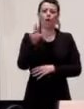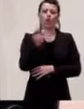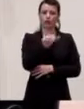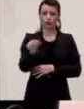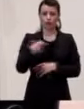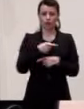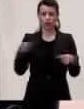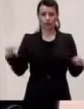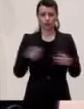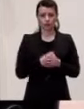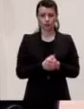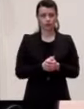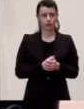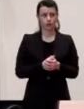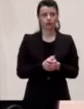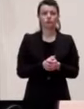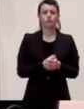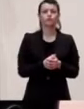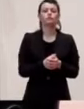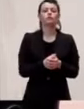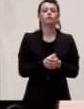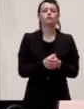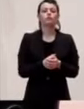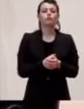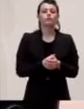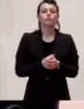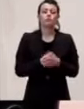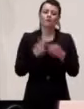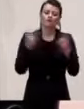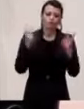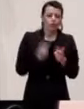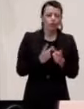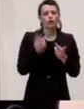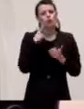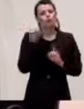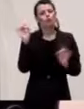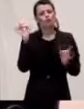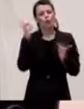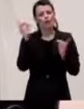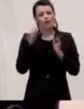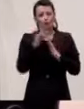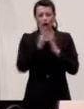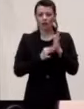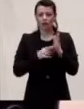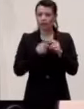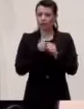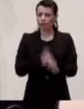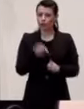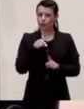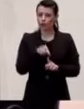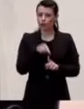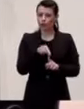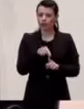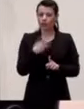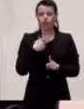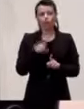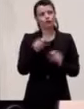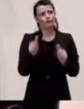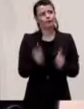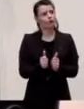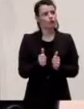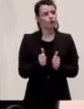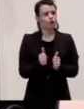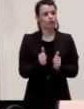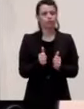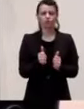sono oggetto a volte di un'interpretazione, diciamo, o di una deformazione di